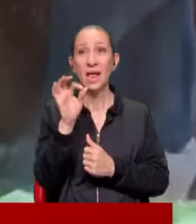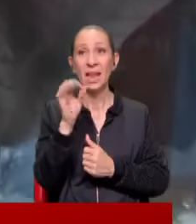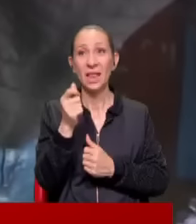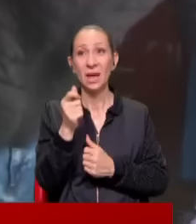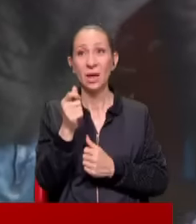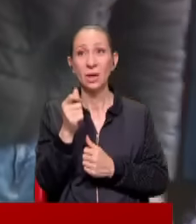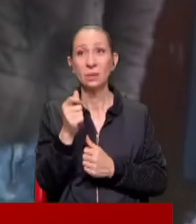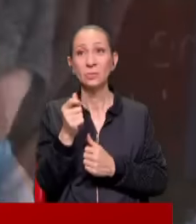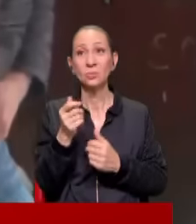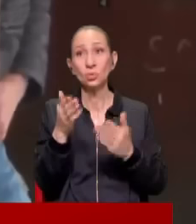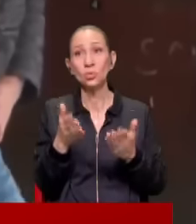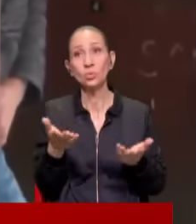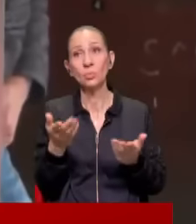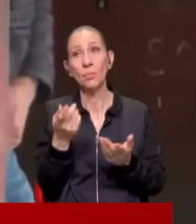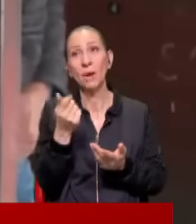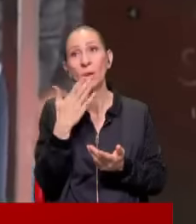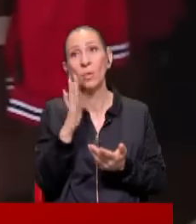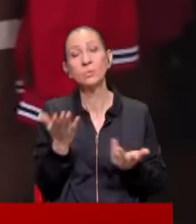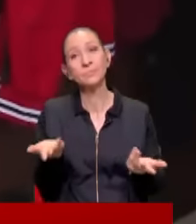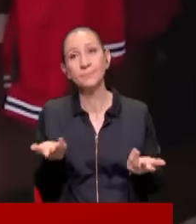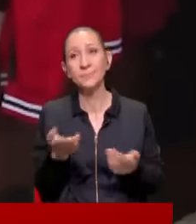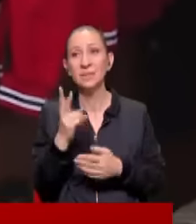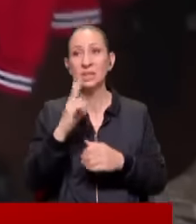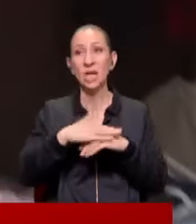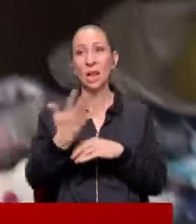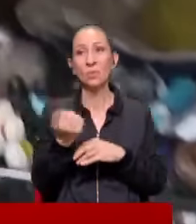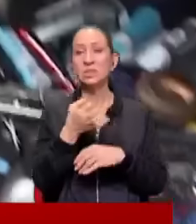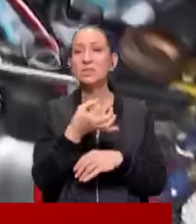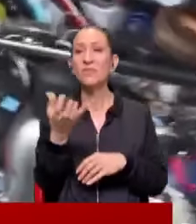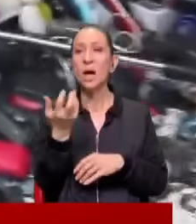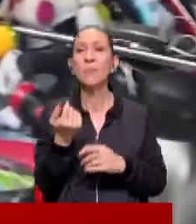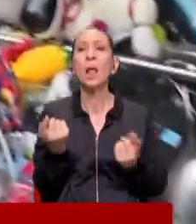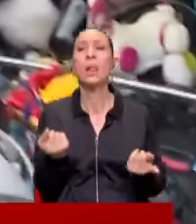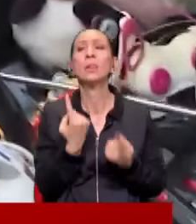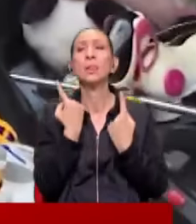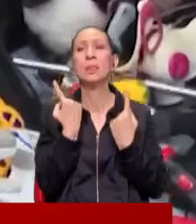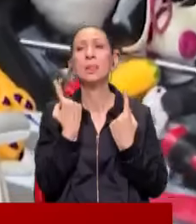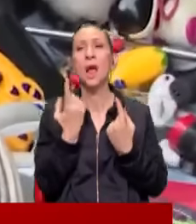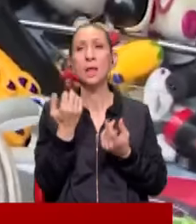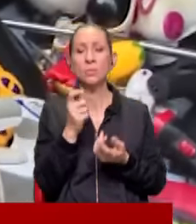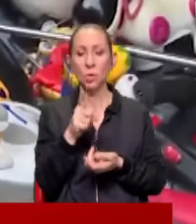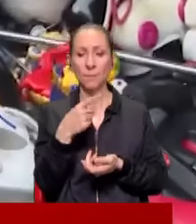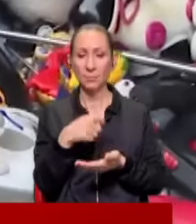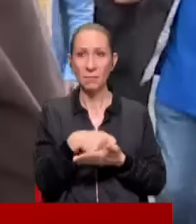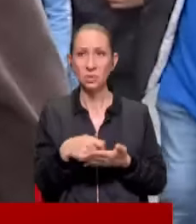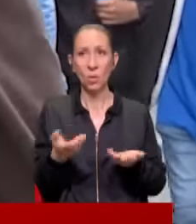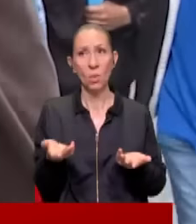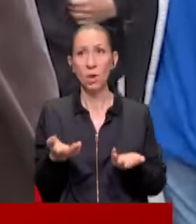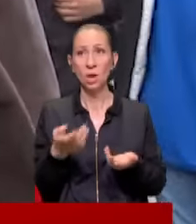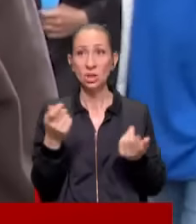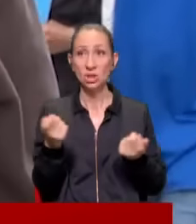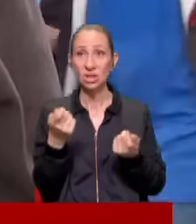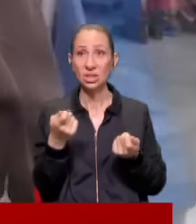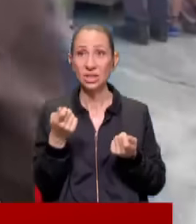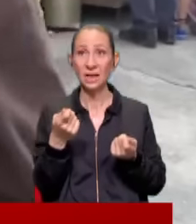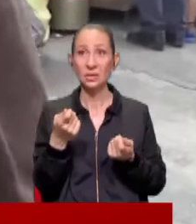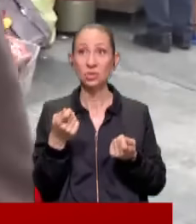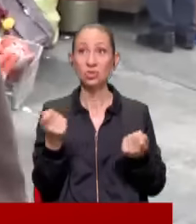TL. Durumlar yani gücü yetmedi, öyle söylüyorum. İkinci el alıyoruz. Sıfırı biz nerede görelim yani? Aldığımız 10 lira işte, hepsi o. Çalışırken